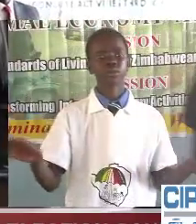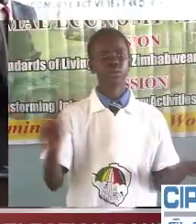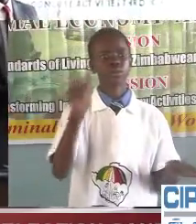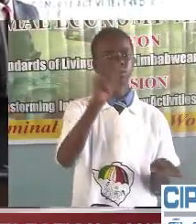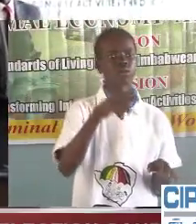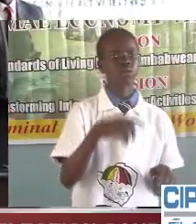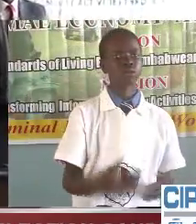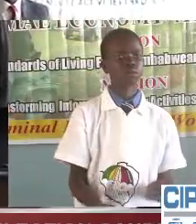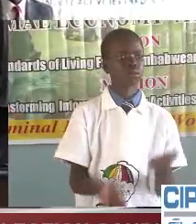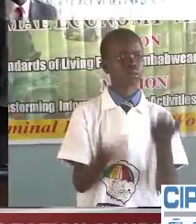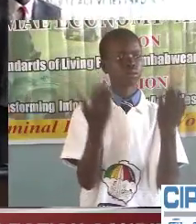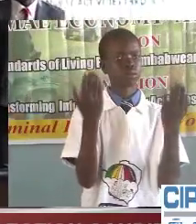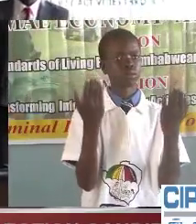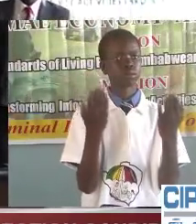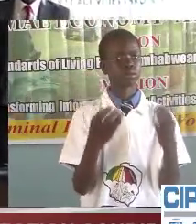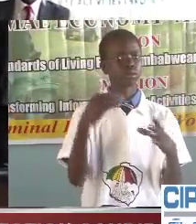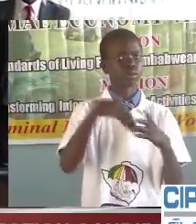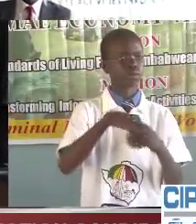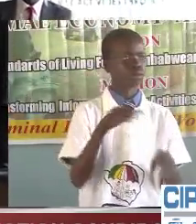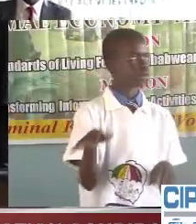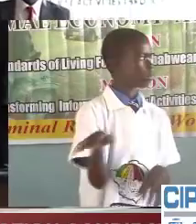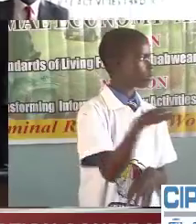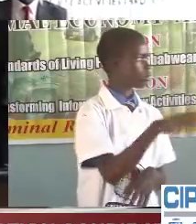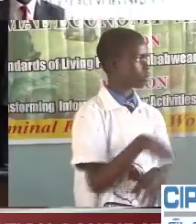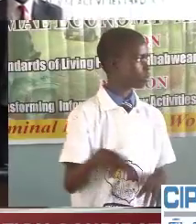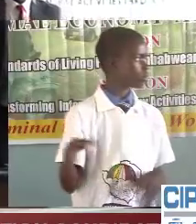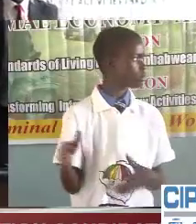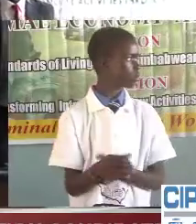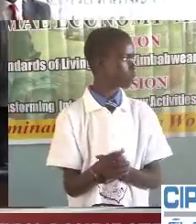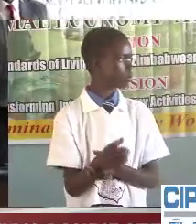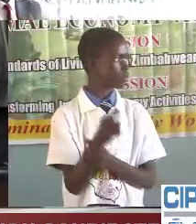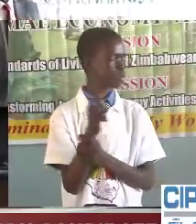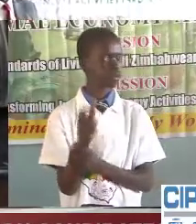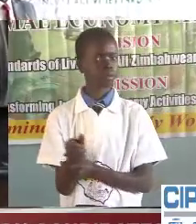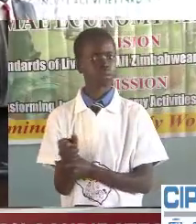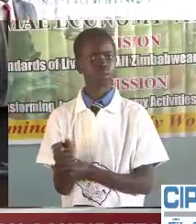mira iwa nyaki